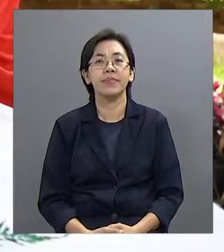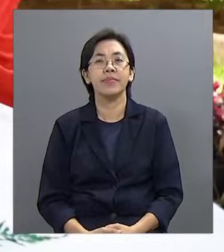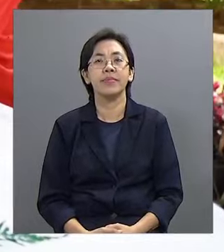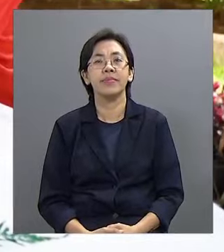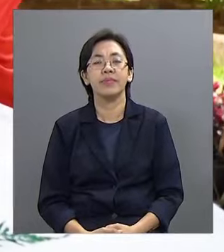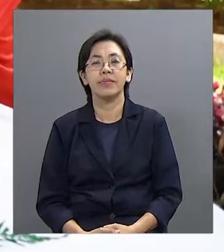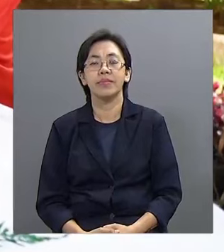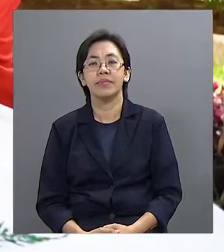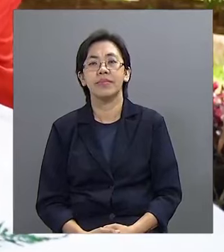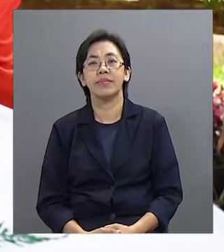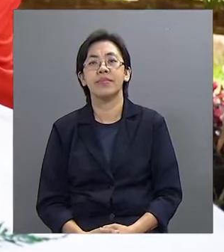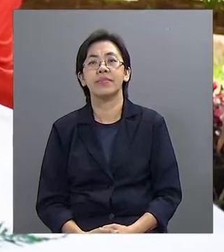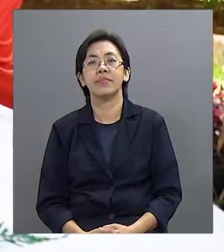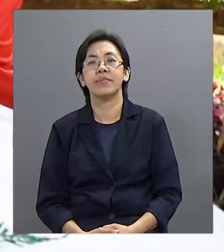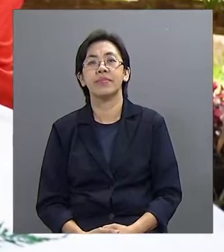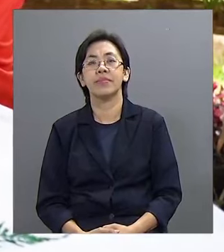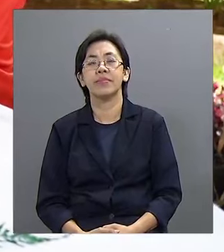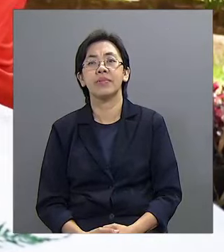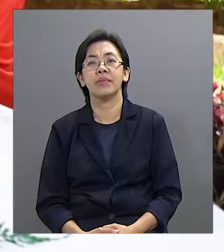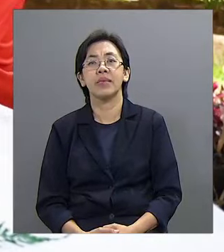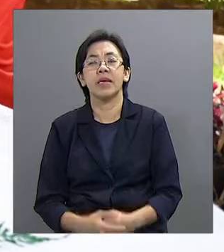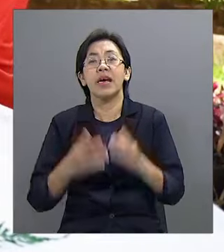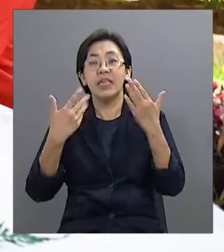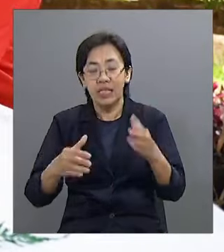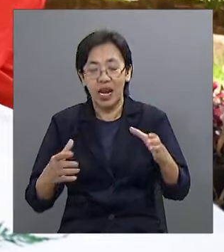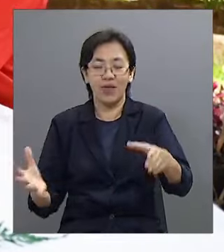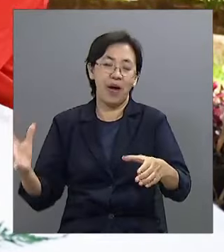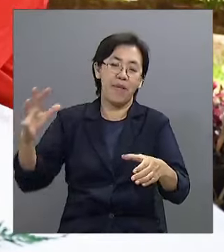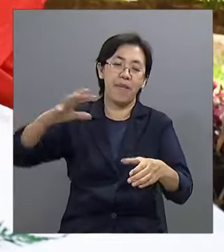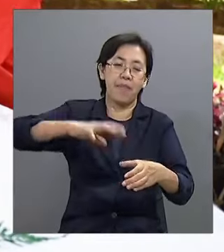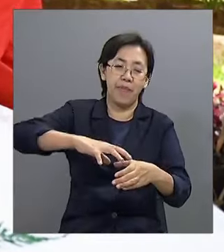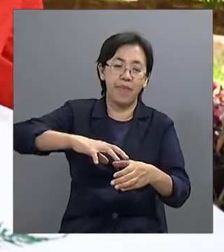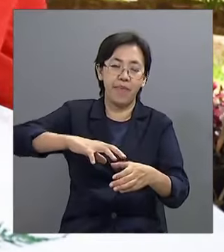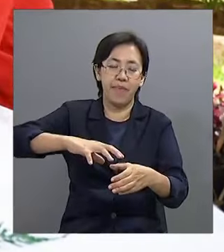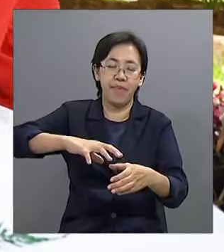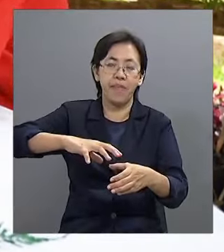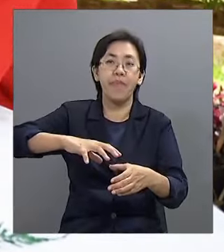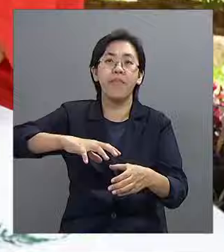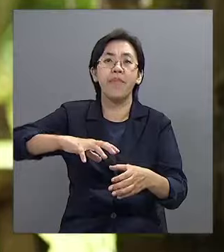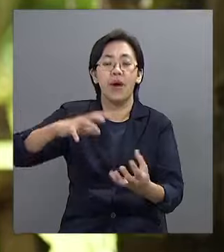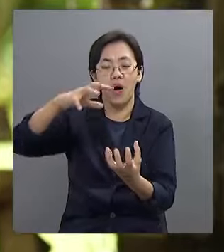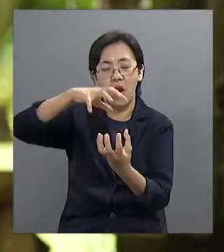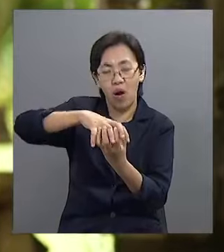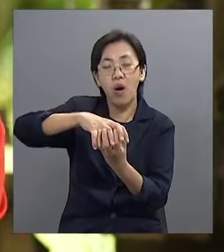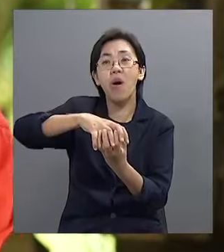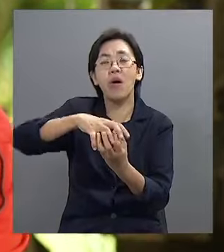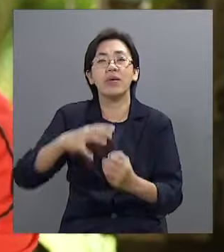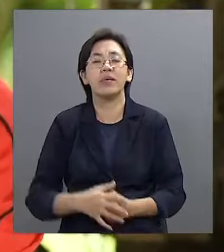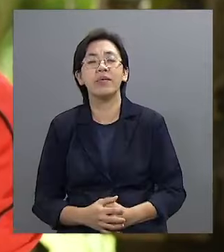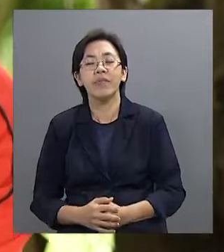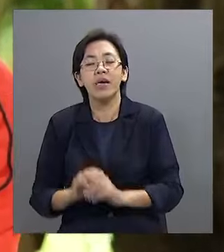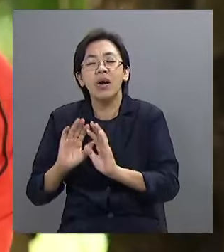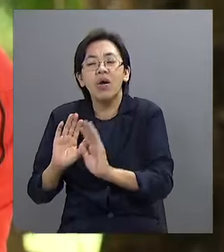ช่เนี่ยอย่างนี้เราก็จะพอเต็มแล้วเราก็จะปิดหลักนักปิดฝาก็จะล็อกแล้วก็เอาไปเข้าห้องอบไว้อีก2อาทิตย์จะใช้อยู่ที่ประม